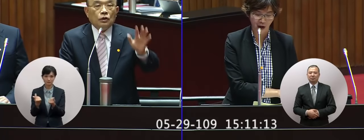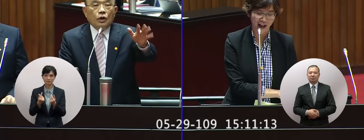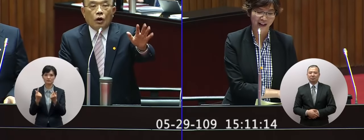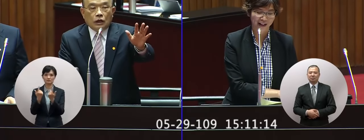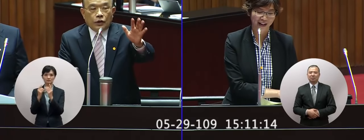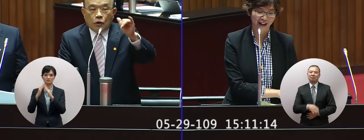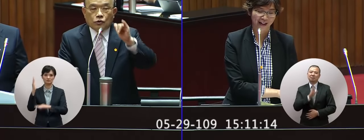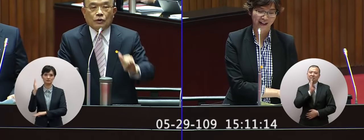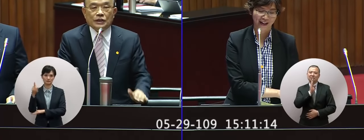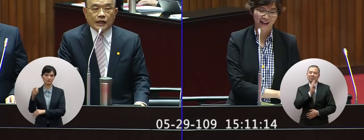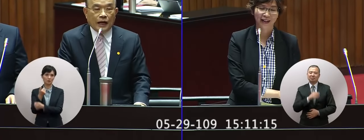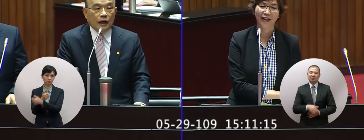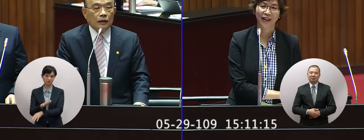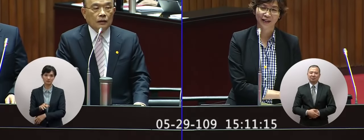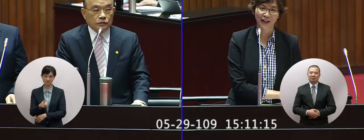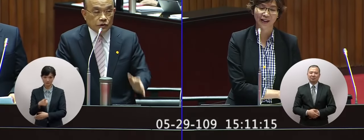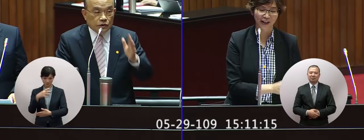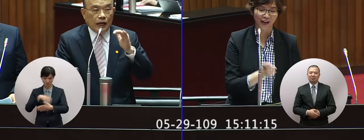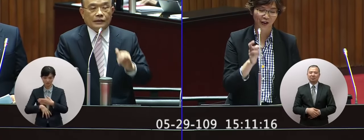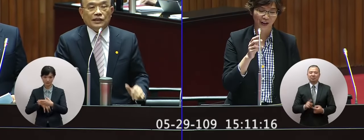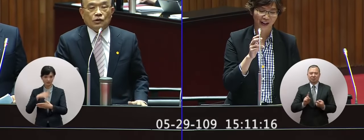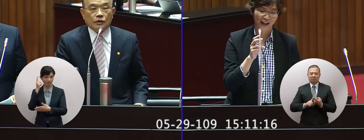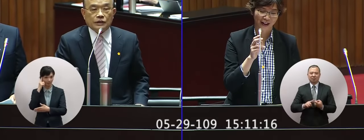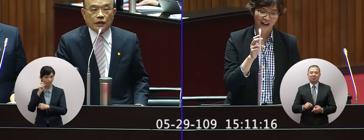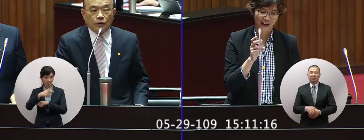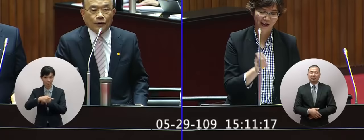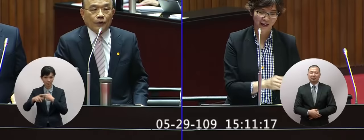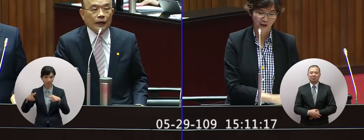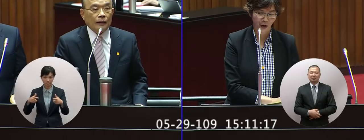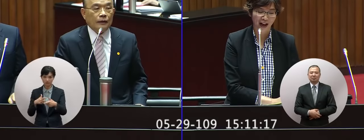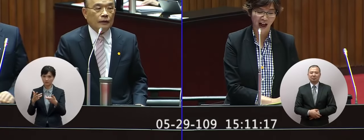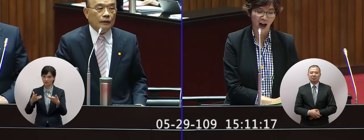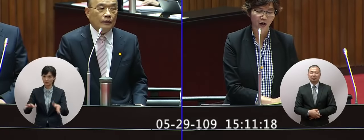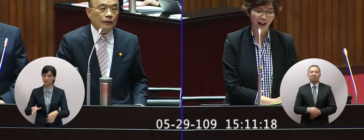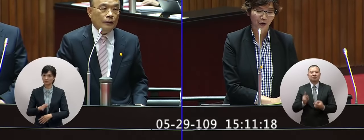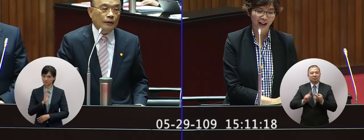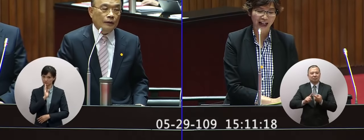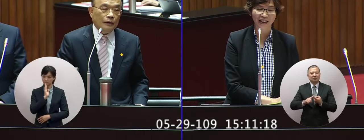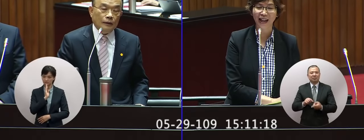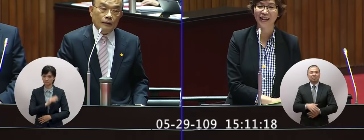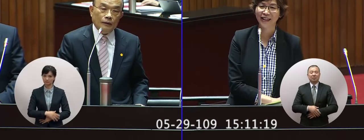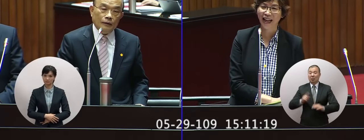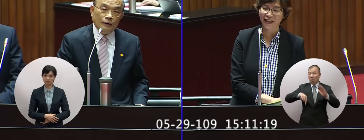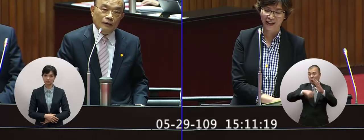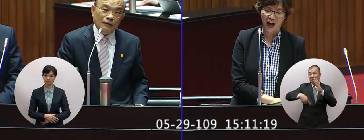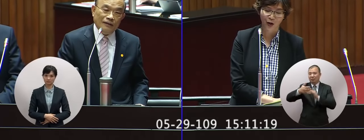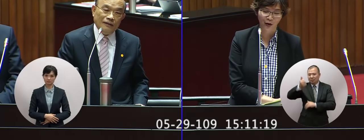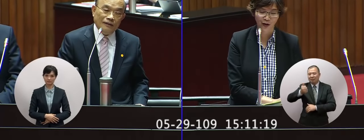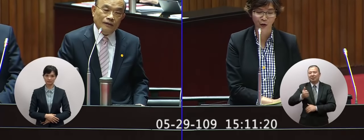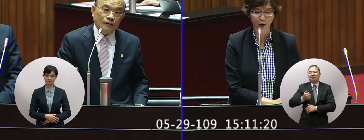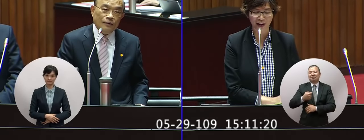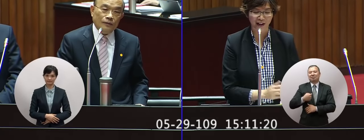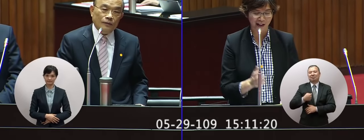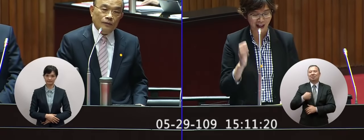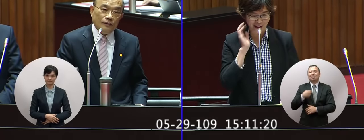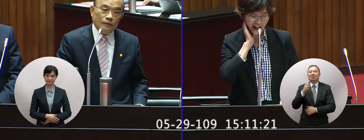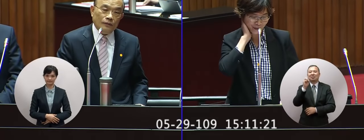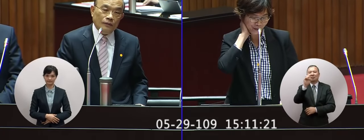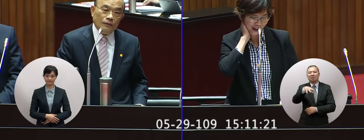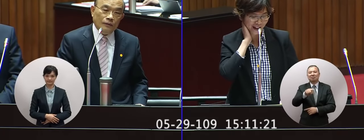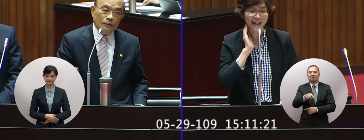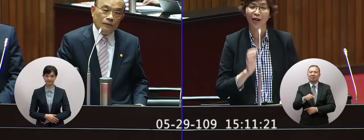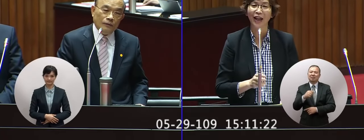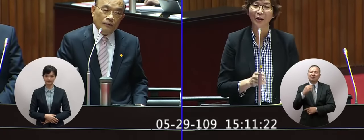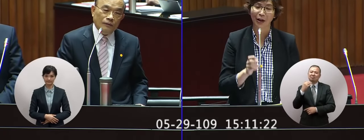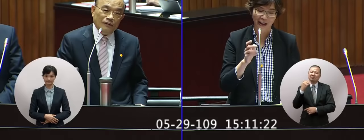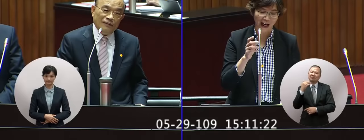过，六种意见啊，甚至还7种意见都有了。 对，好，院长现在是这样子啦，吼，如果看起